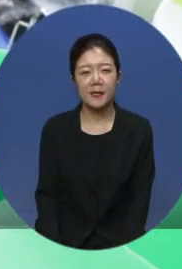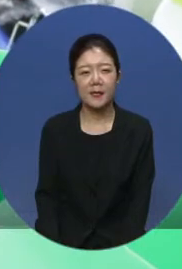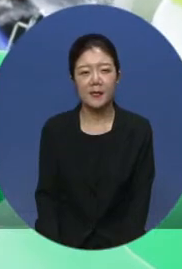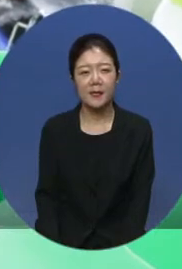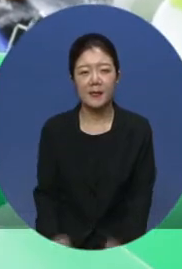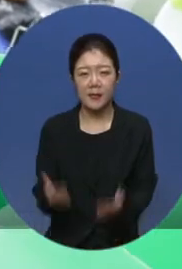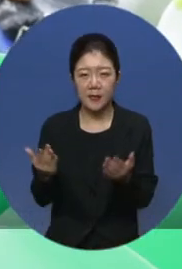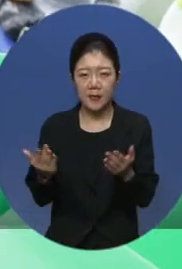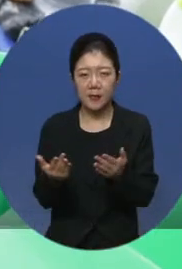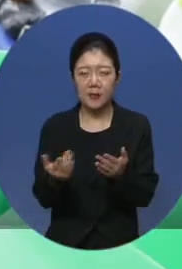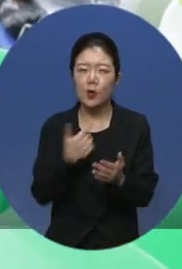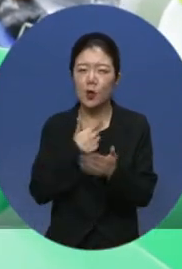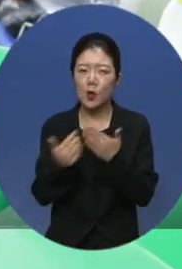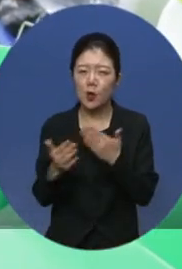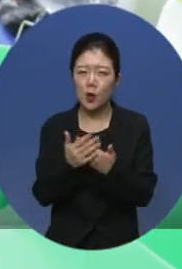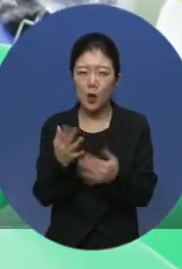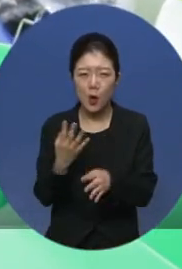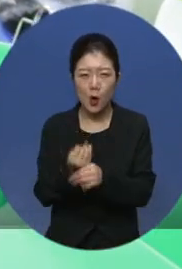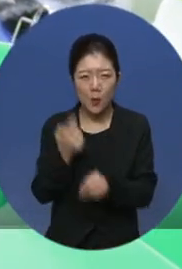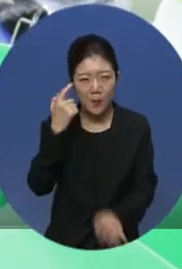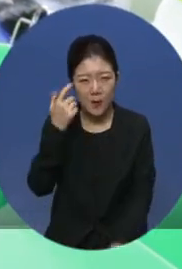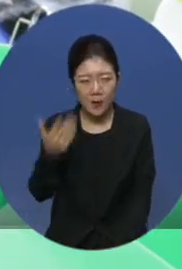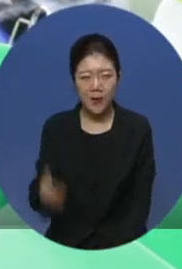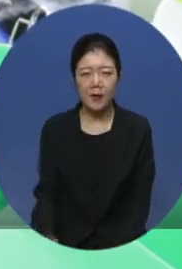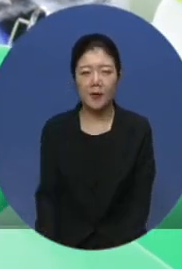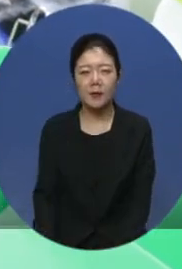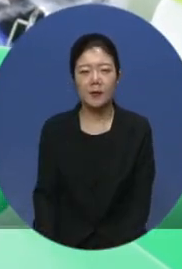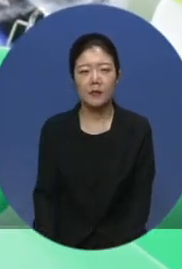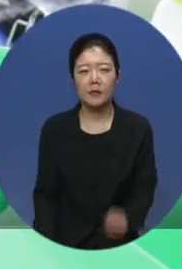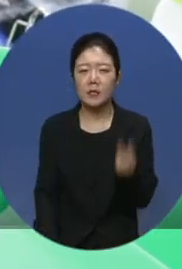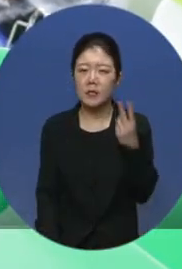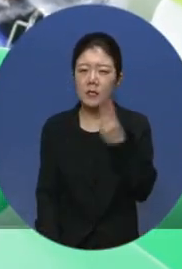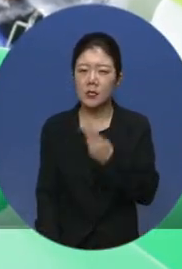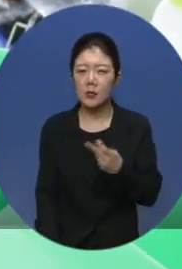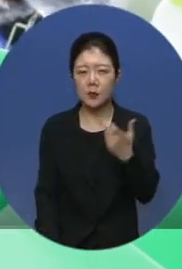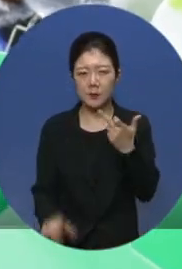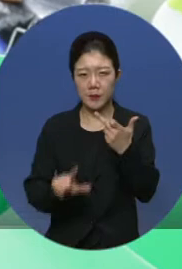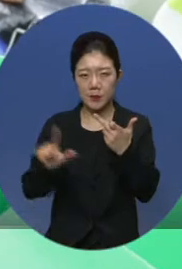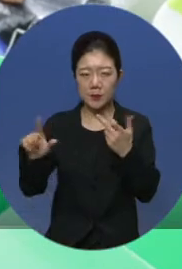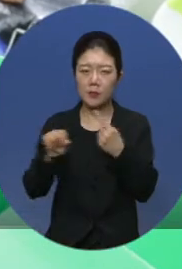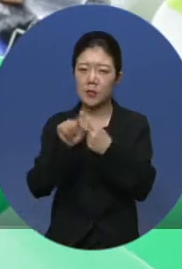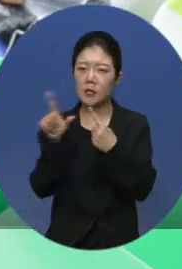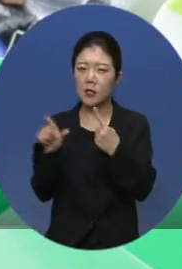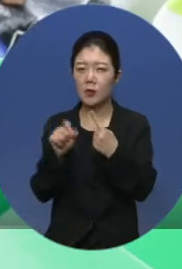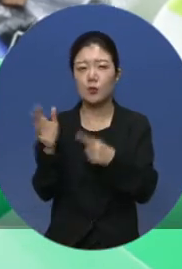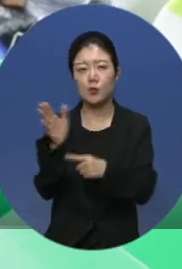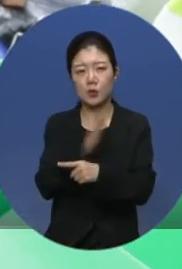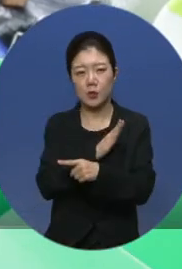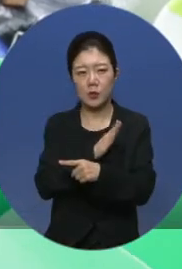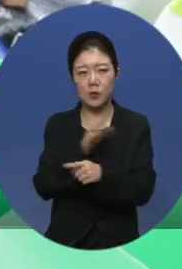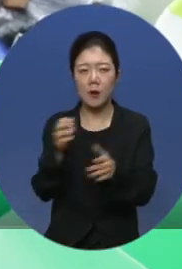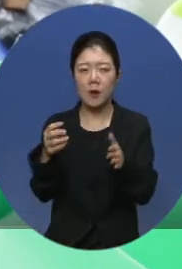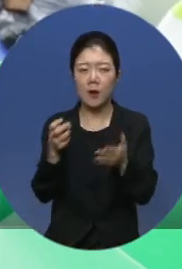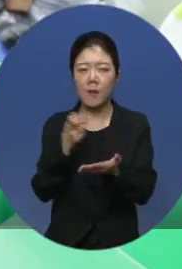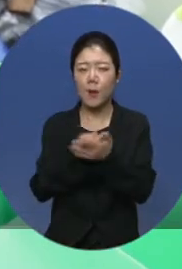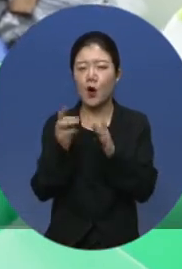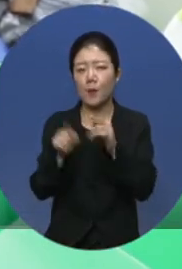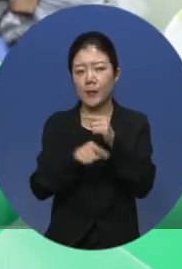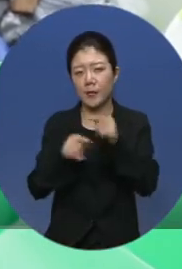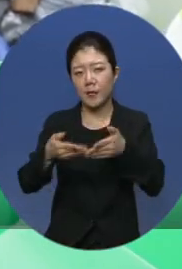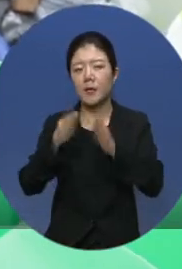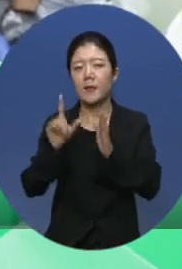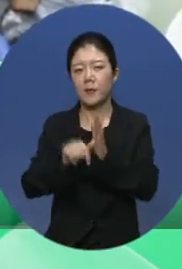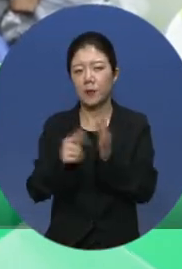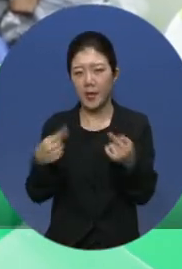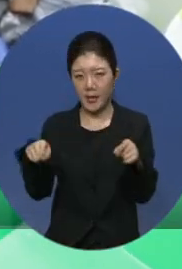여기서 일하신 지는 얼마나 되셨어요? 여기서 일한 지요? 저희 2017년도 1월부터? 저희 여기 법인 만들 때부터 같이 있었어요.